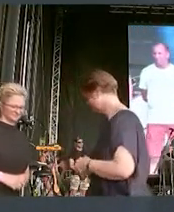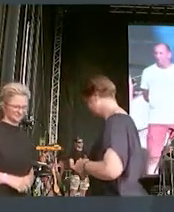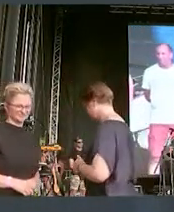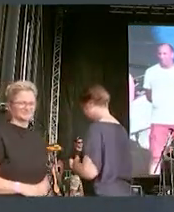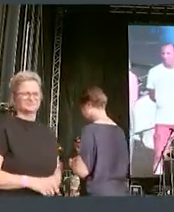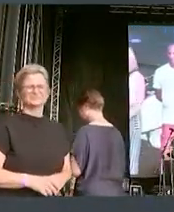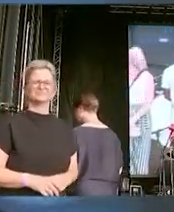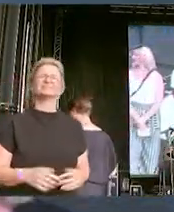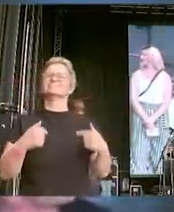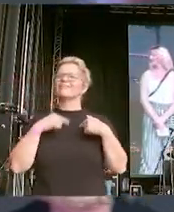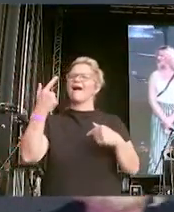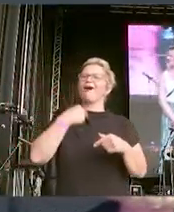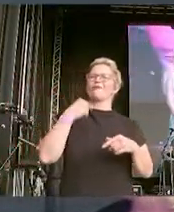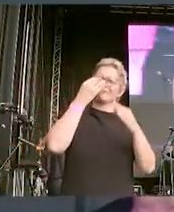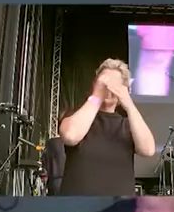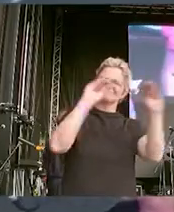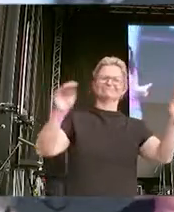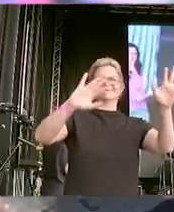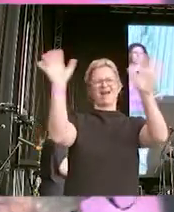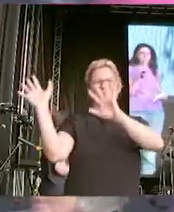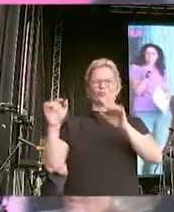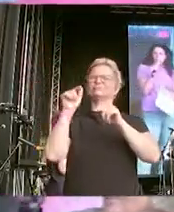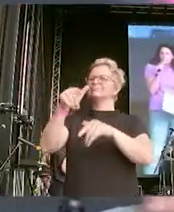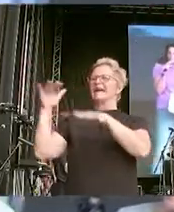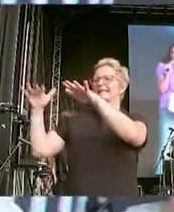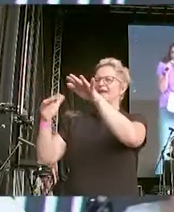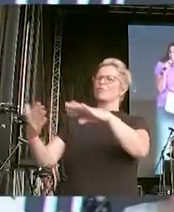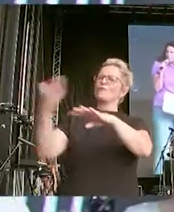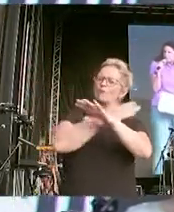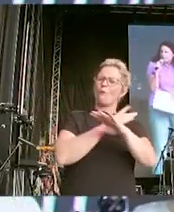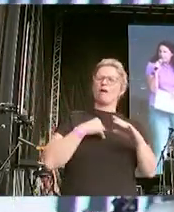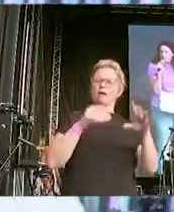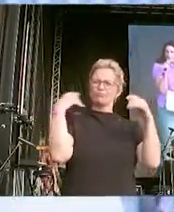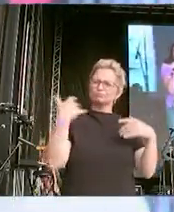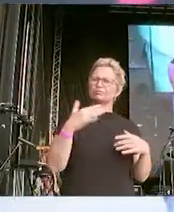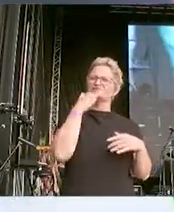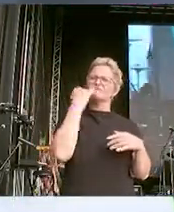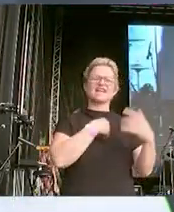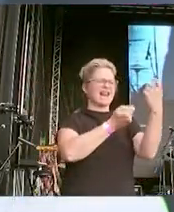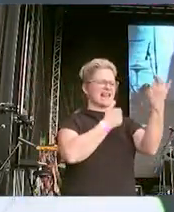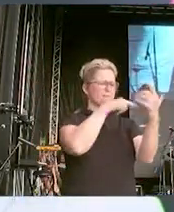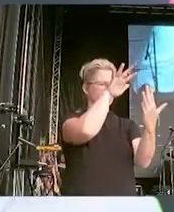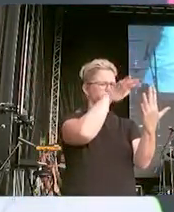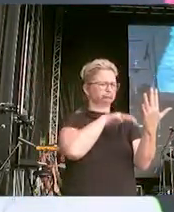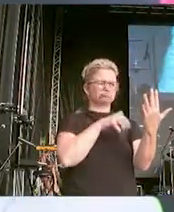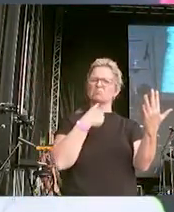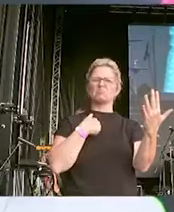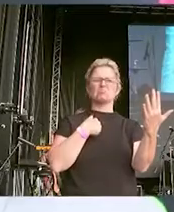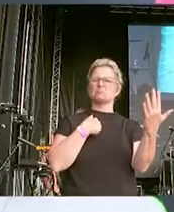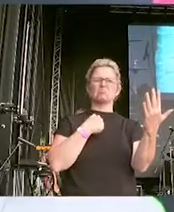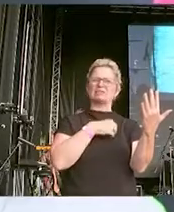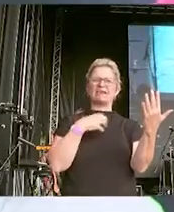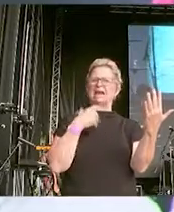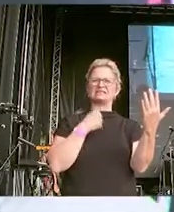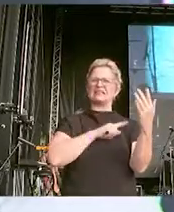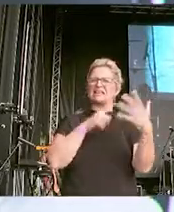Ja, auch ein Hallo von mir. Ich habe im Vorfeld zu dieser Demo jede Menge E-Mails erhalten, dass ich hier in Dresden nicht willkommen bin. Ich